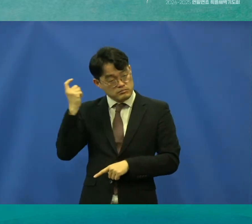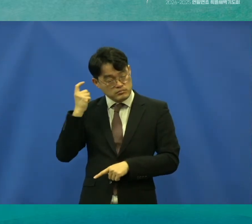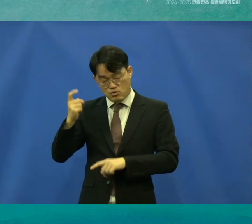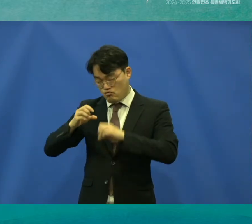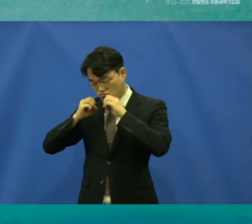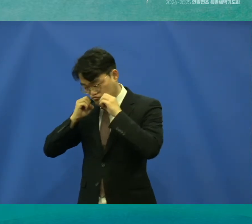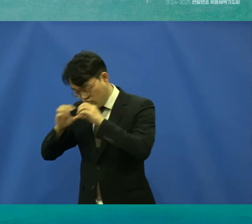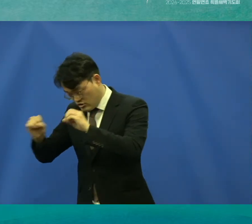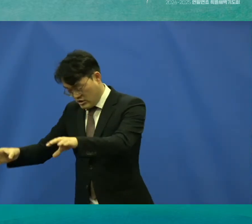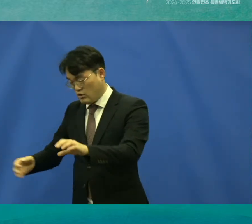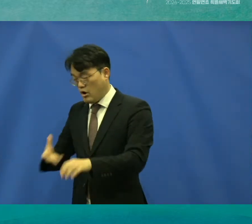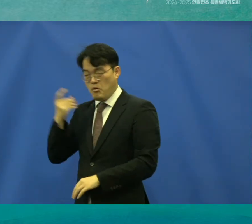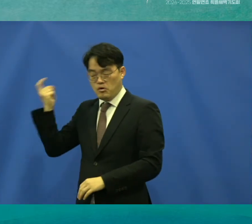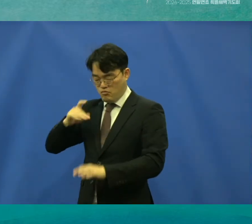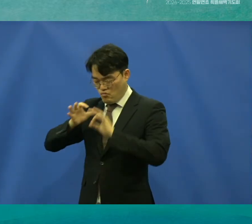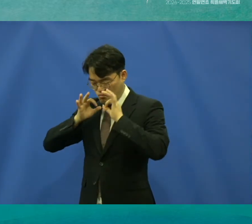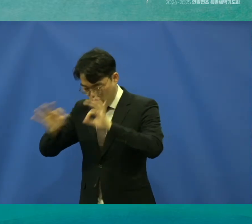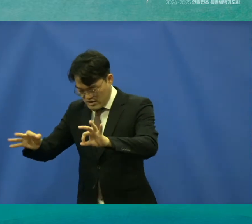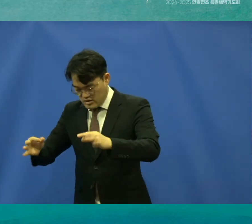합니다.